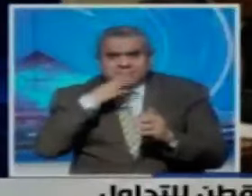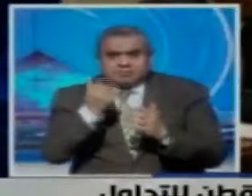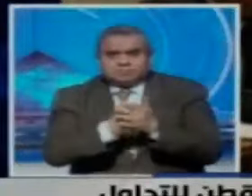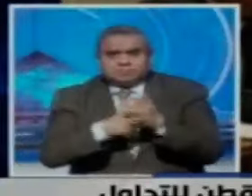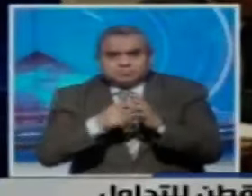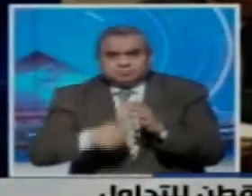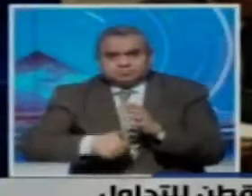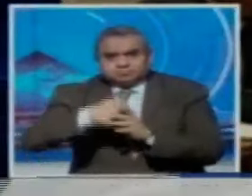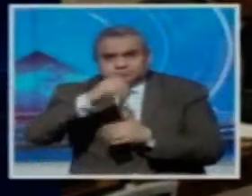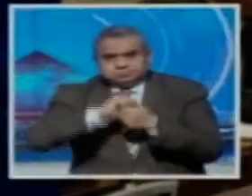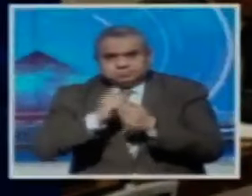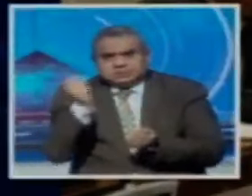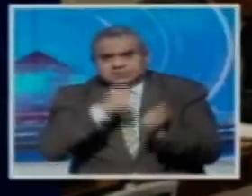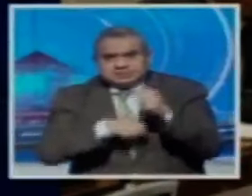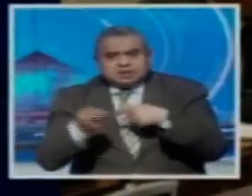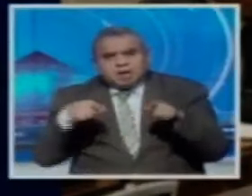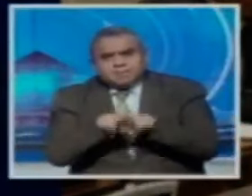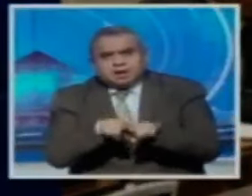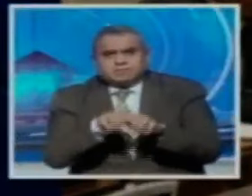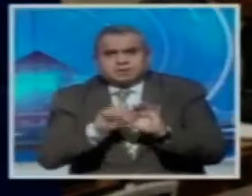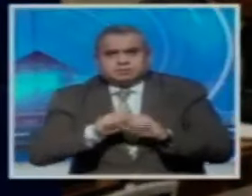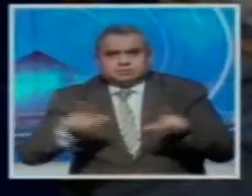المراحل المرتبطة بالصناعة.